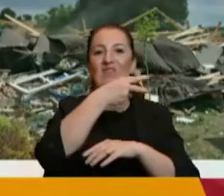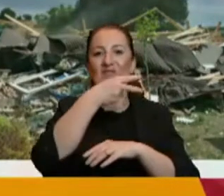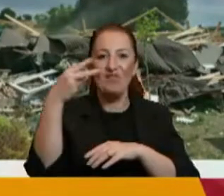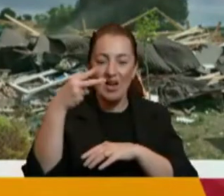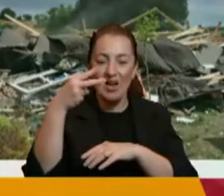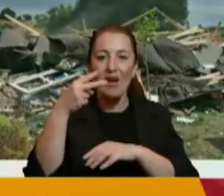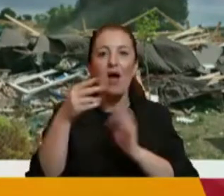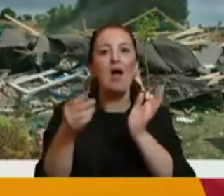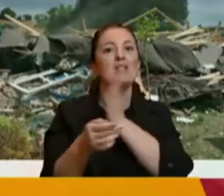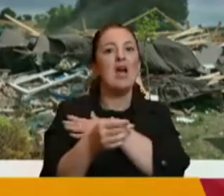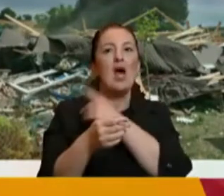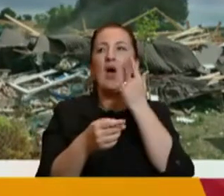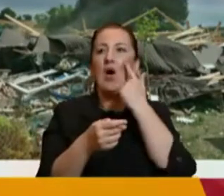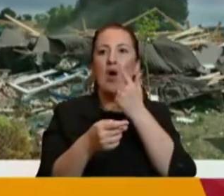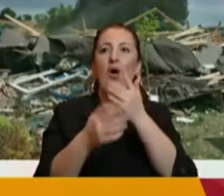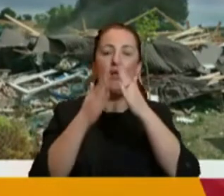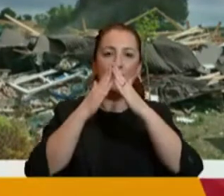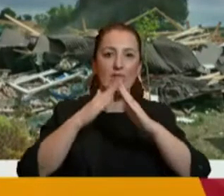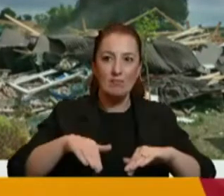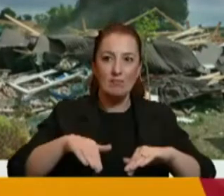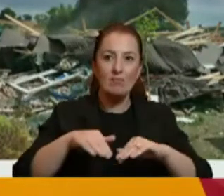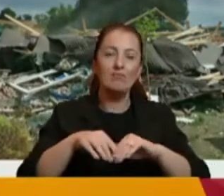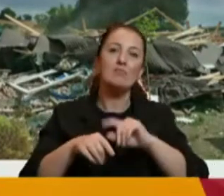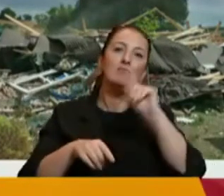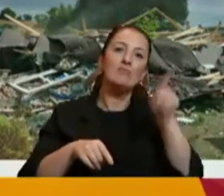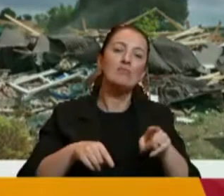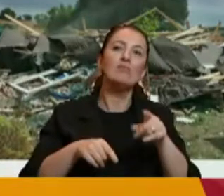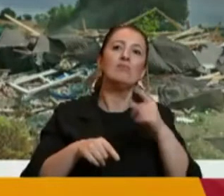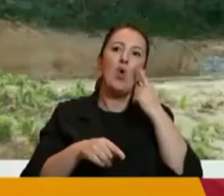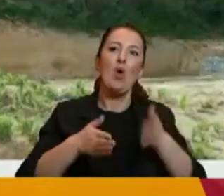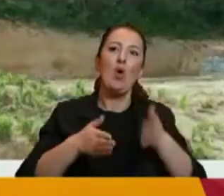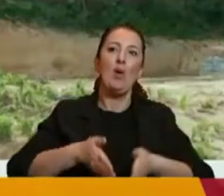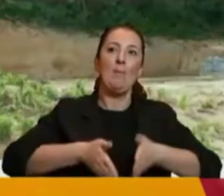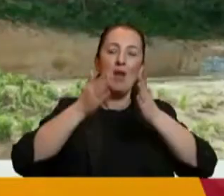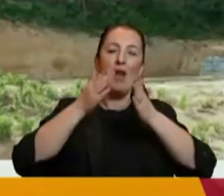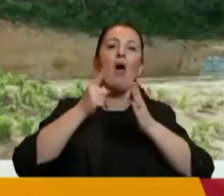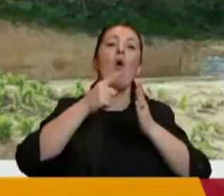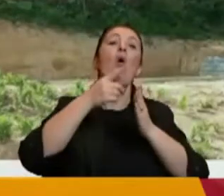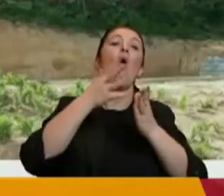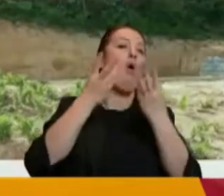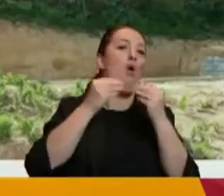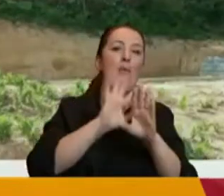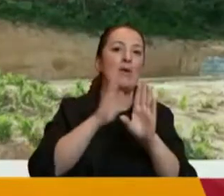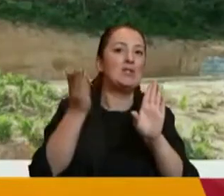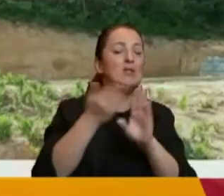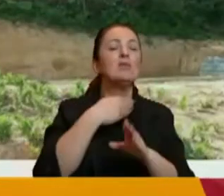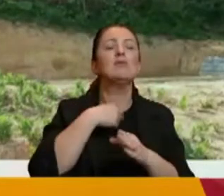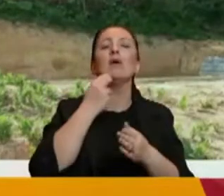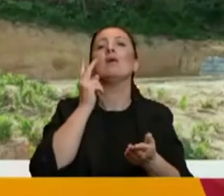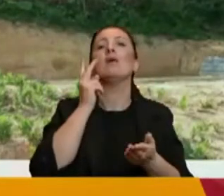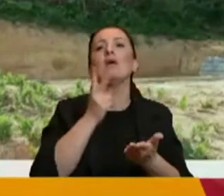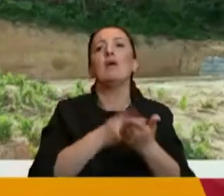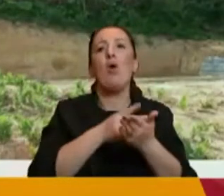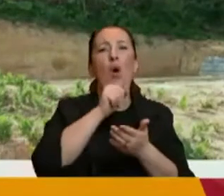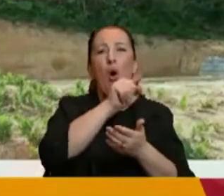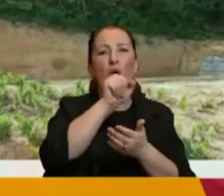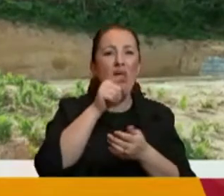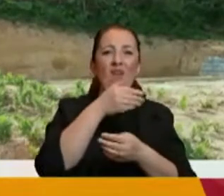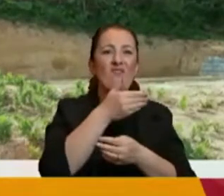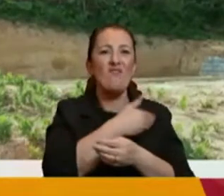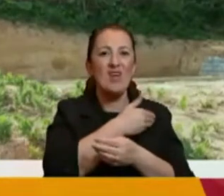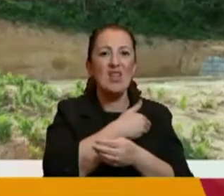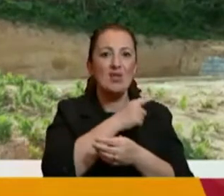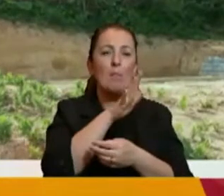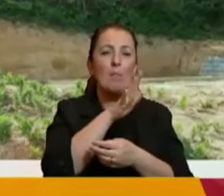tarafta enkazı sol tarafta gene bir bina ve bu konuda kararlıyız yani oradaki vatandaşlar